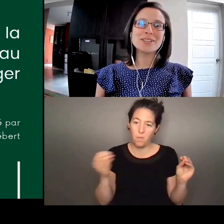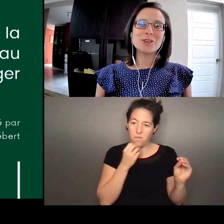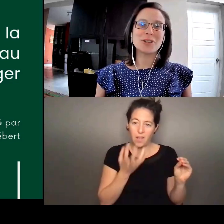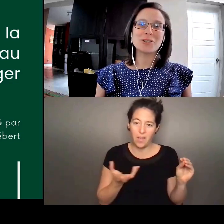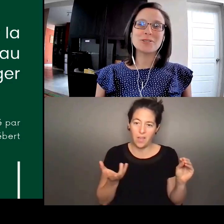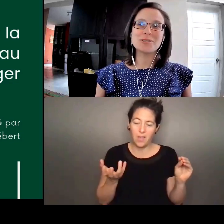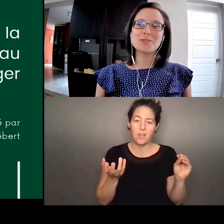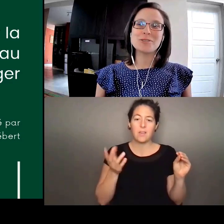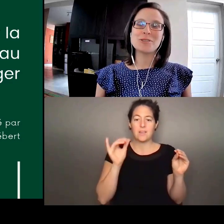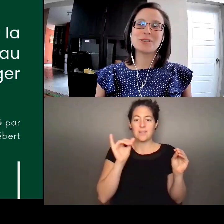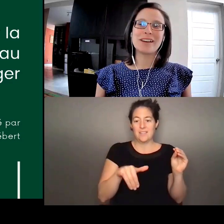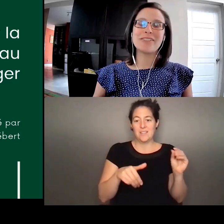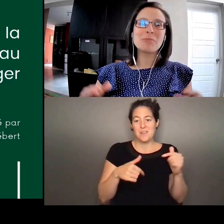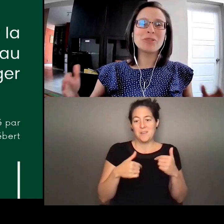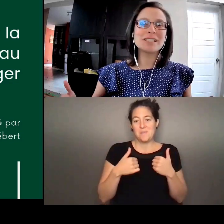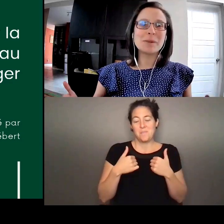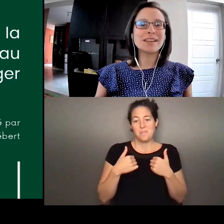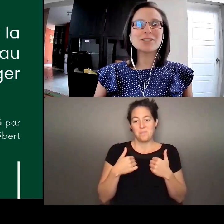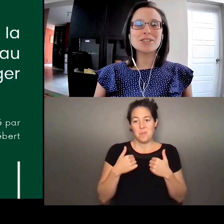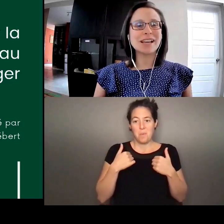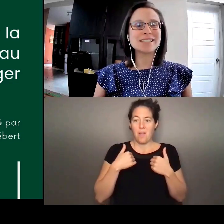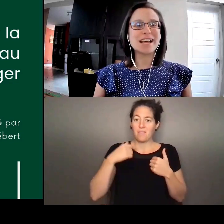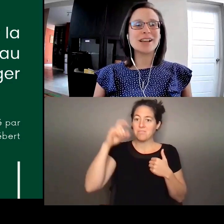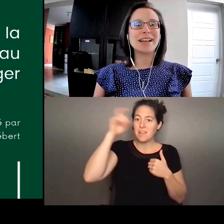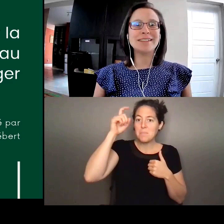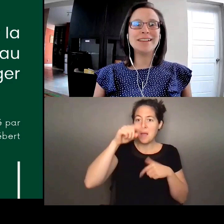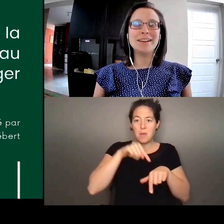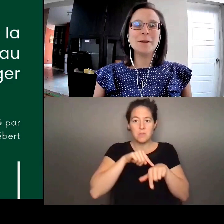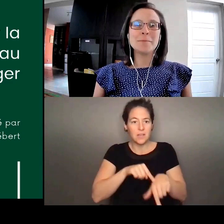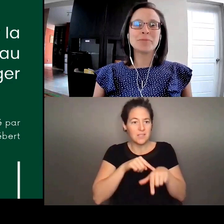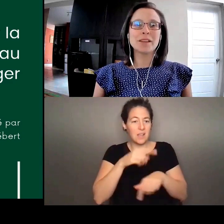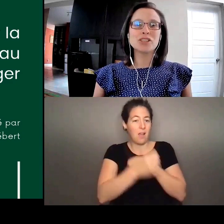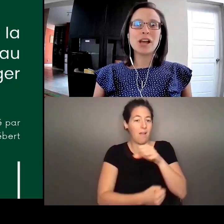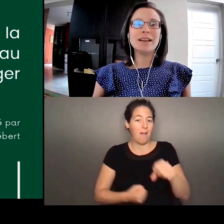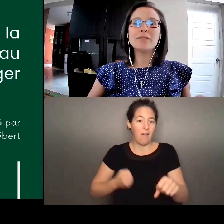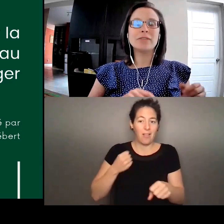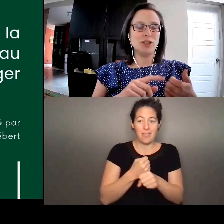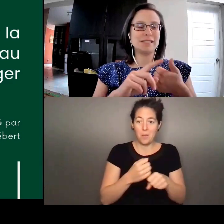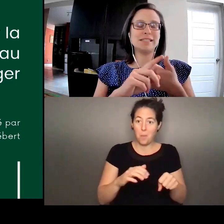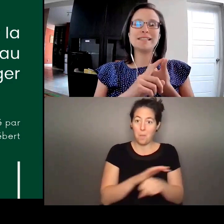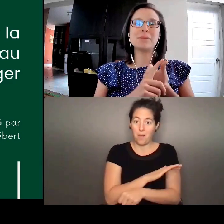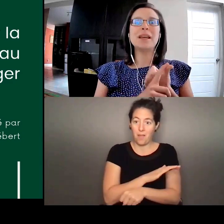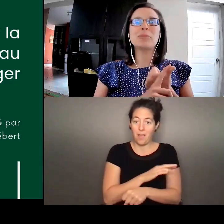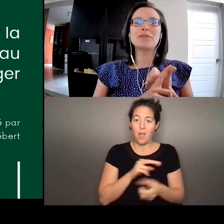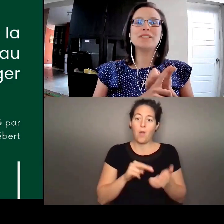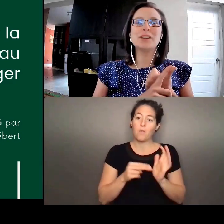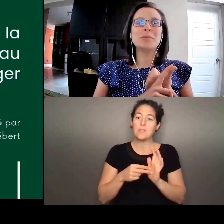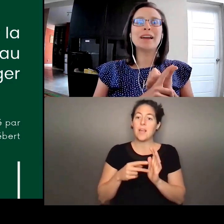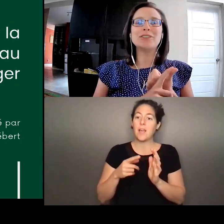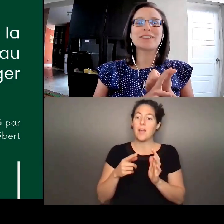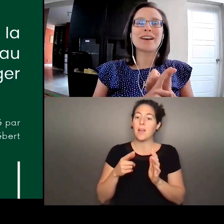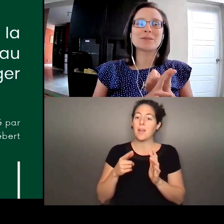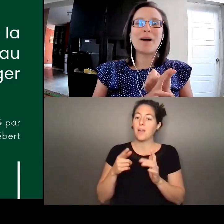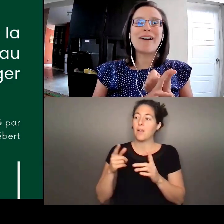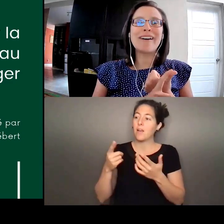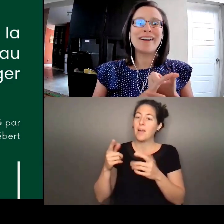moi, avec mon expérience de jardinage à l'année, j'enlève le système d'approvisionnement et